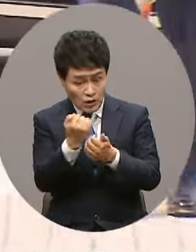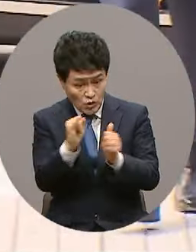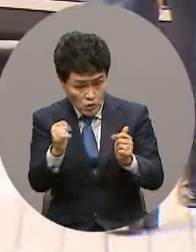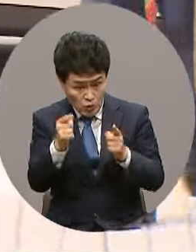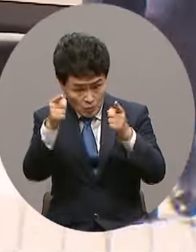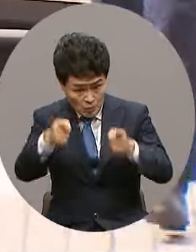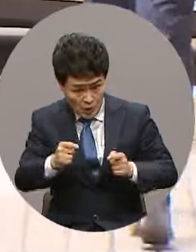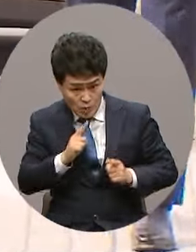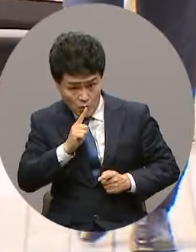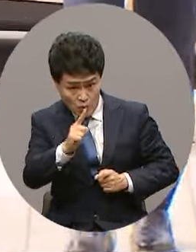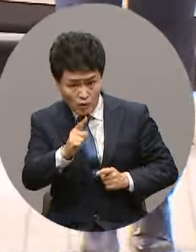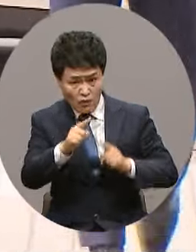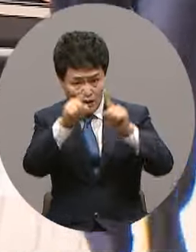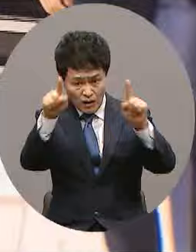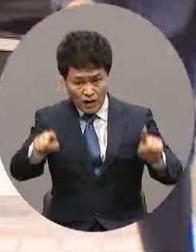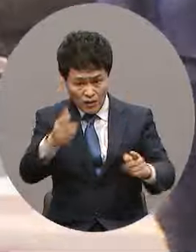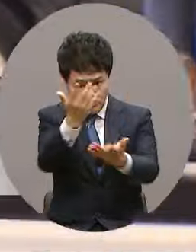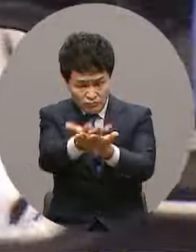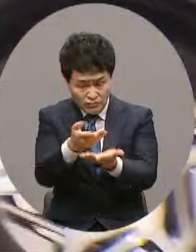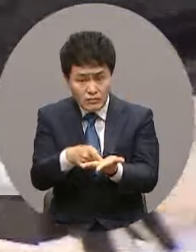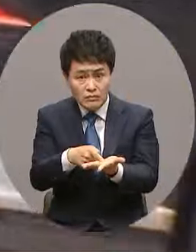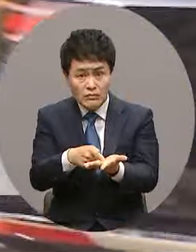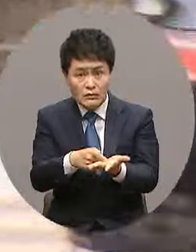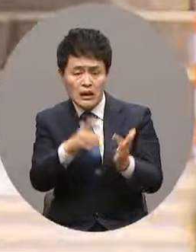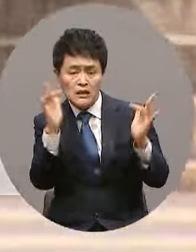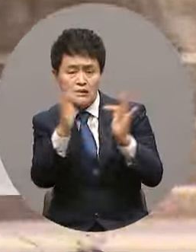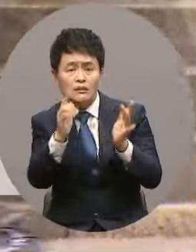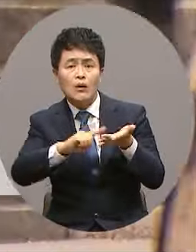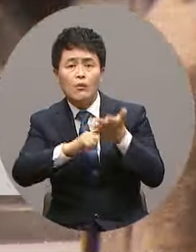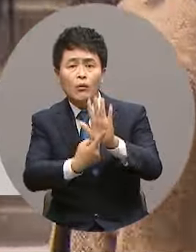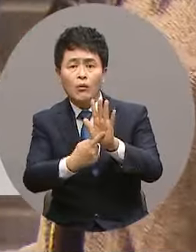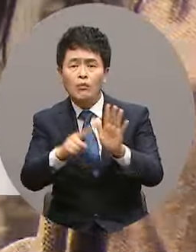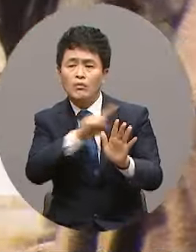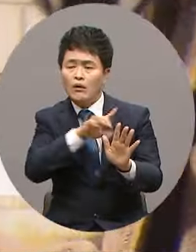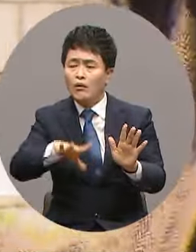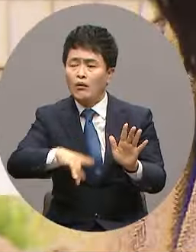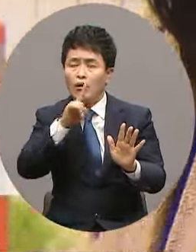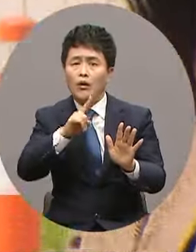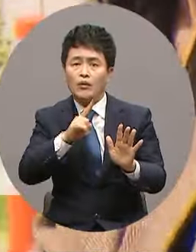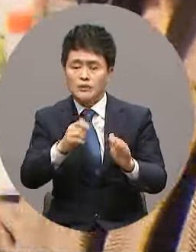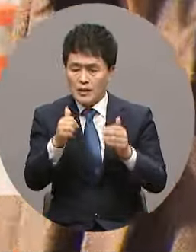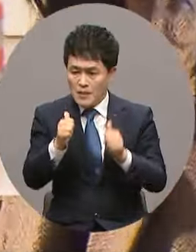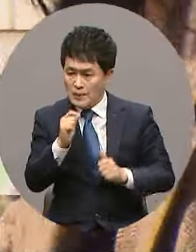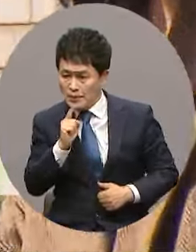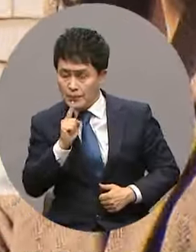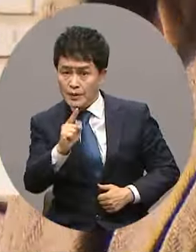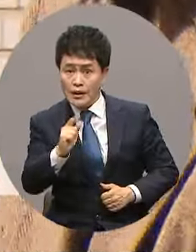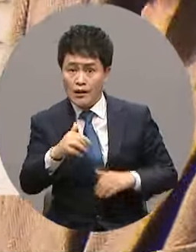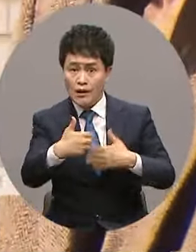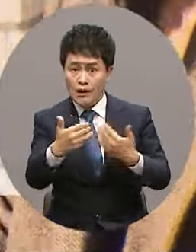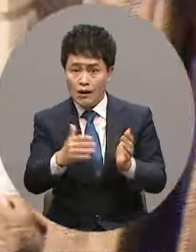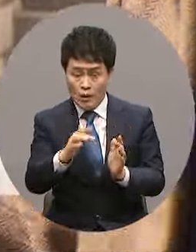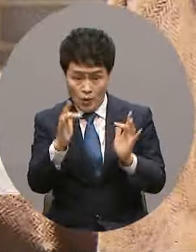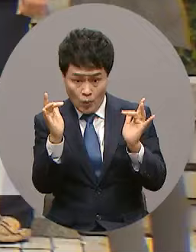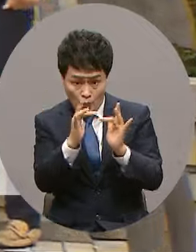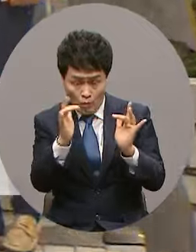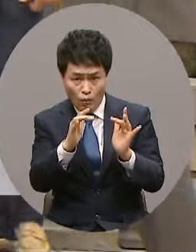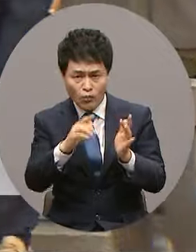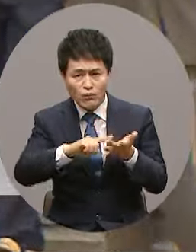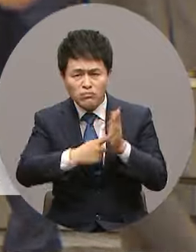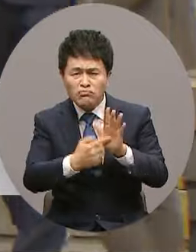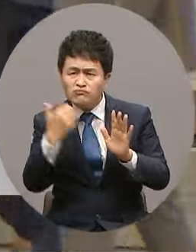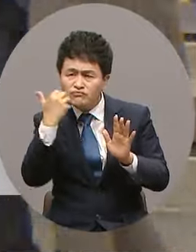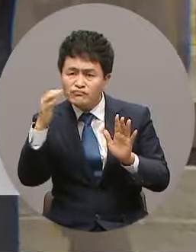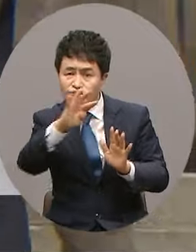대해 법적 대응에 나서기로 했습니다 최애 장측 법률 대리인은 이혼 소송 판결문을 처음 온라인에 유포한 신원 미상의